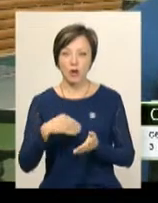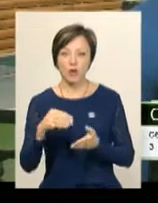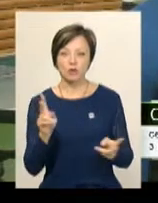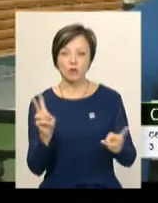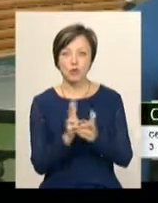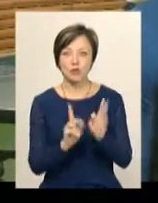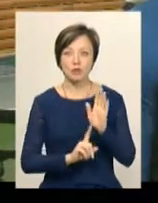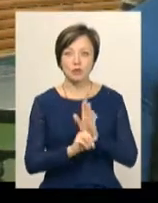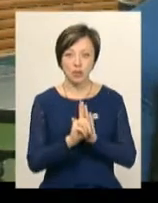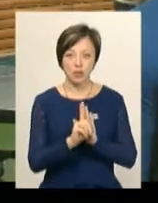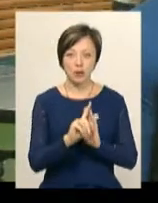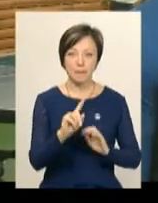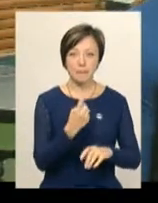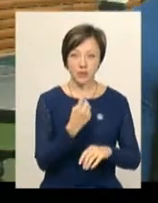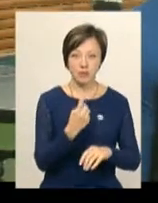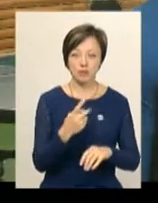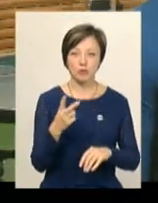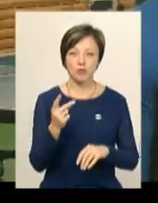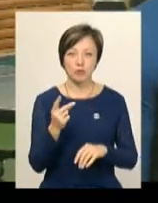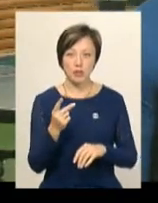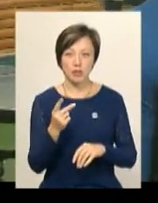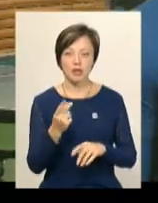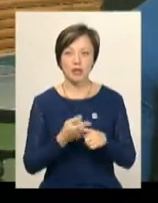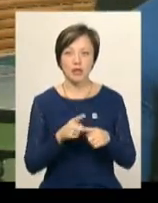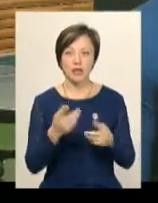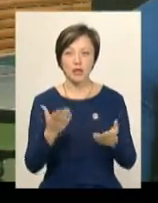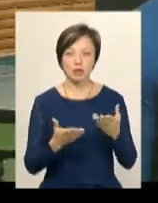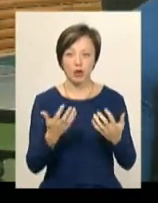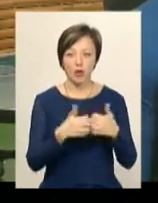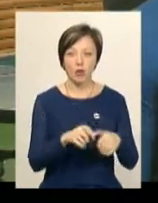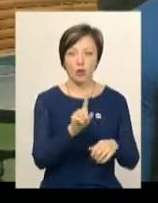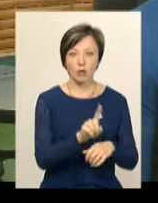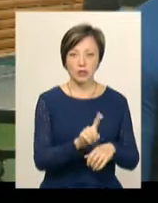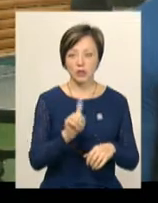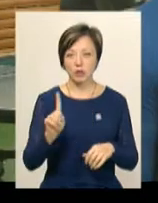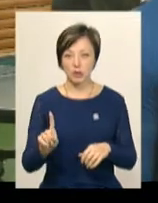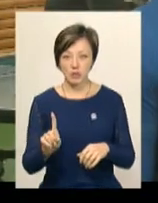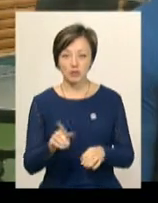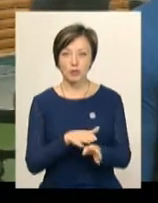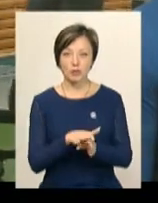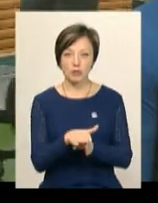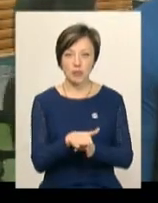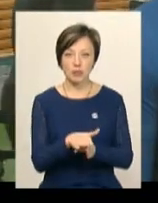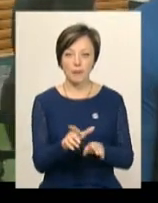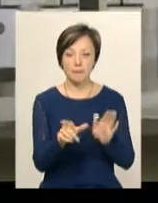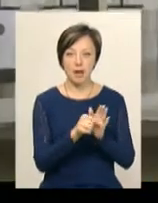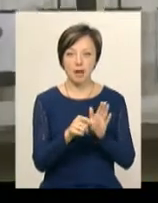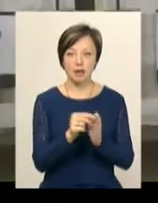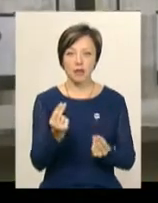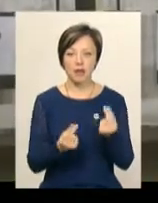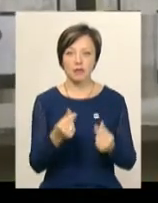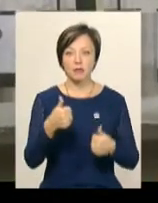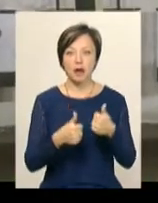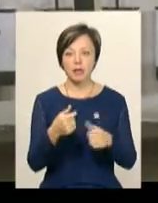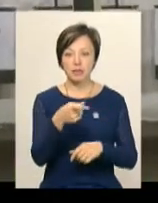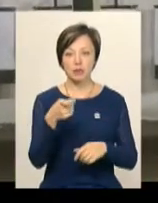Зустрічається спочатку перші ракетки, потім другі ракетки. Якщо рахунок 1-1, відбувається парна гра. У змаганнях